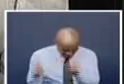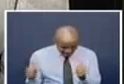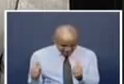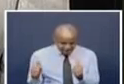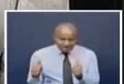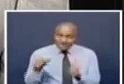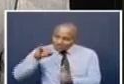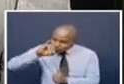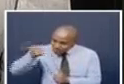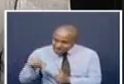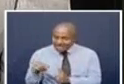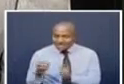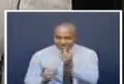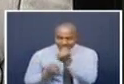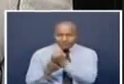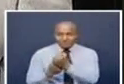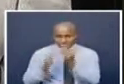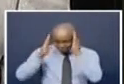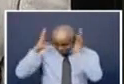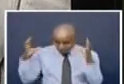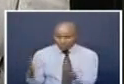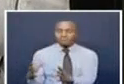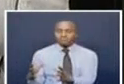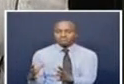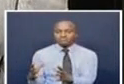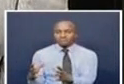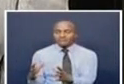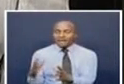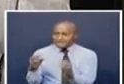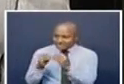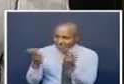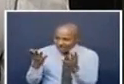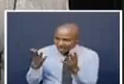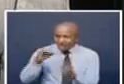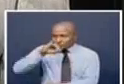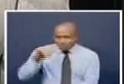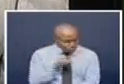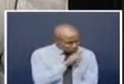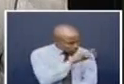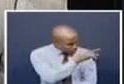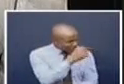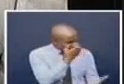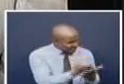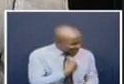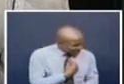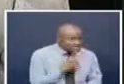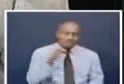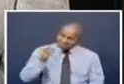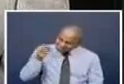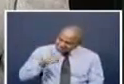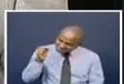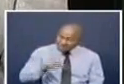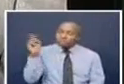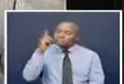na Jubilee. Vitu zao, mikutano zao zinafanyika kwa maofisi ya Jubilee. Kuna ushahidi? Wanatembelea magari na